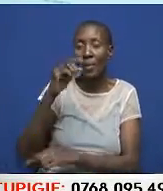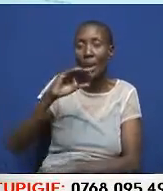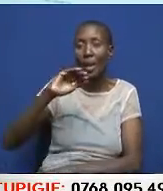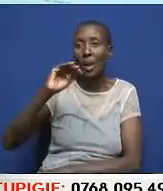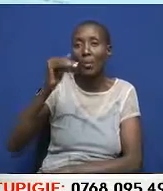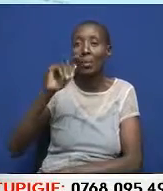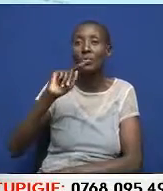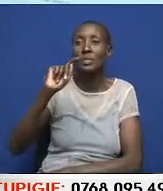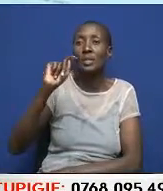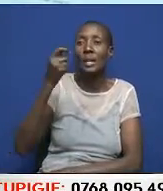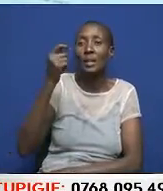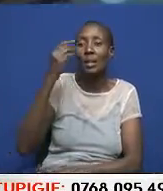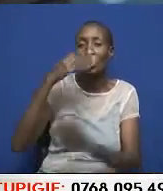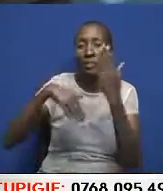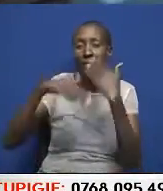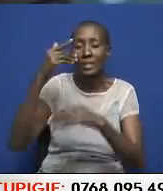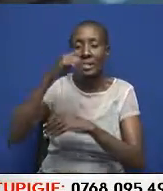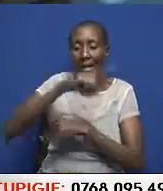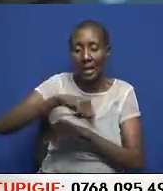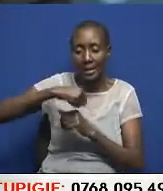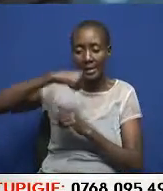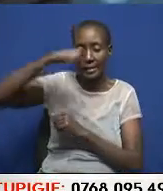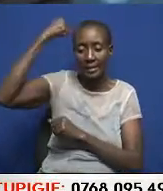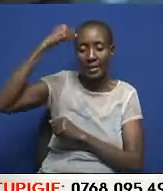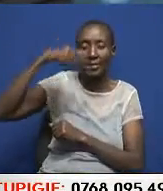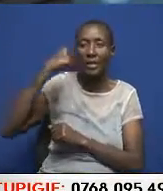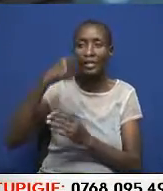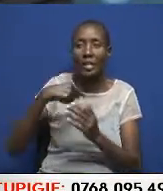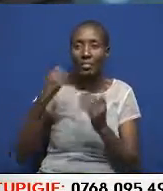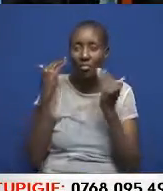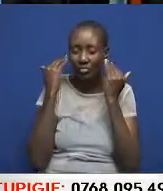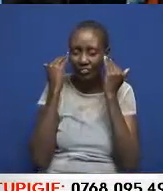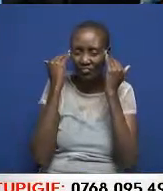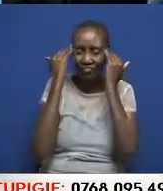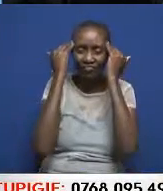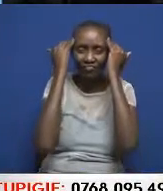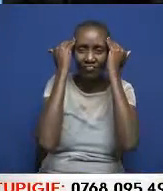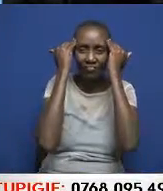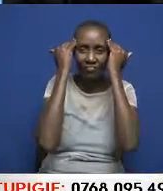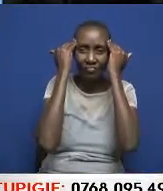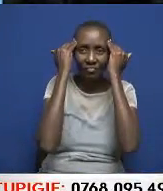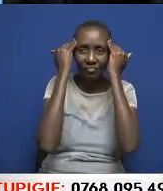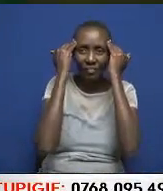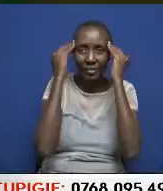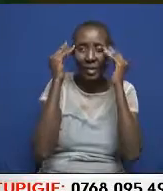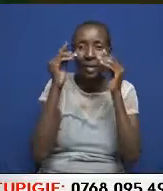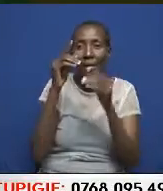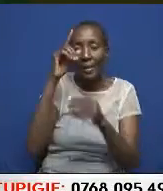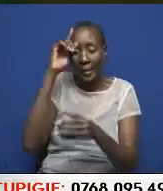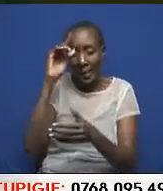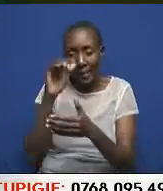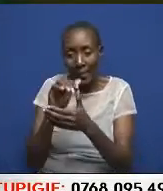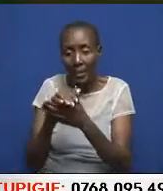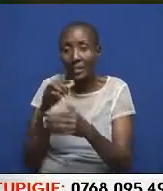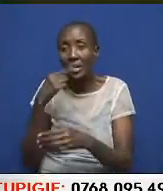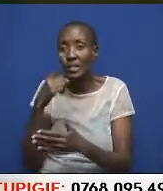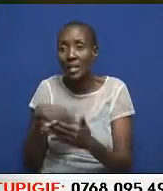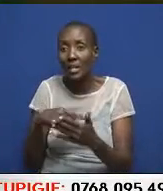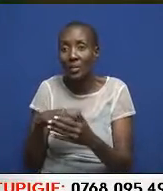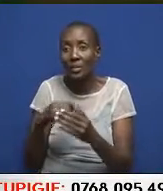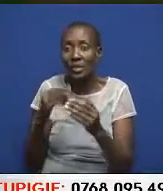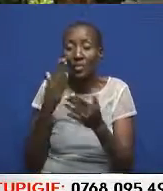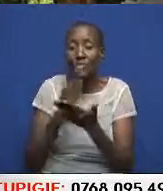alijitia kitanzi kutokana na kile anachokitaja kwa wingi wa mawazo, huku duru za kuaminika zikiarifu kuwa alikuwa na